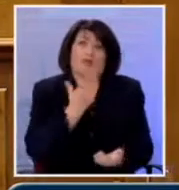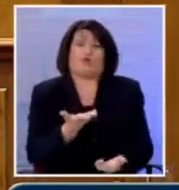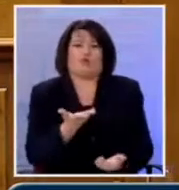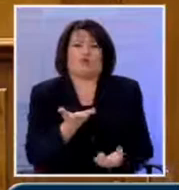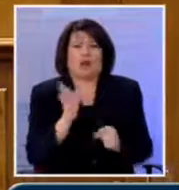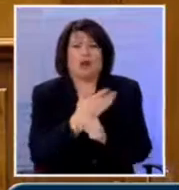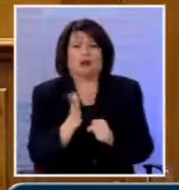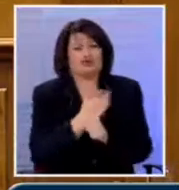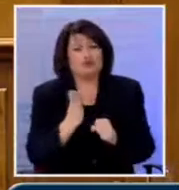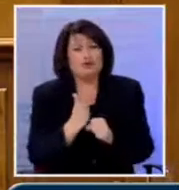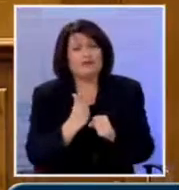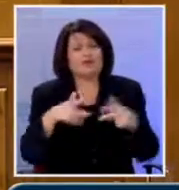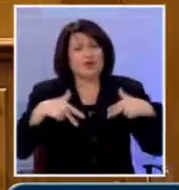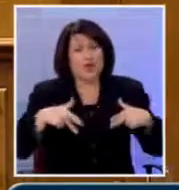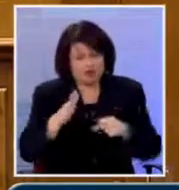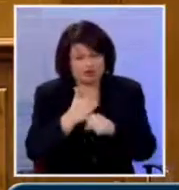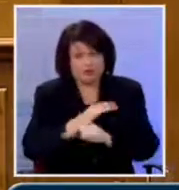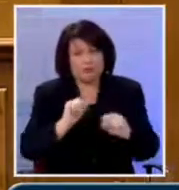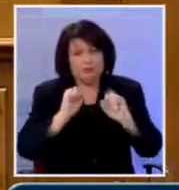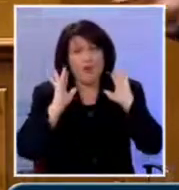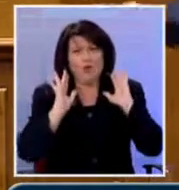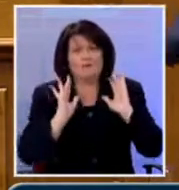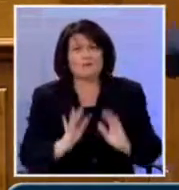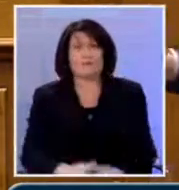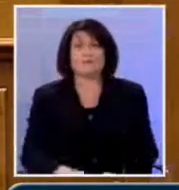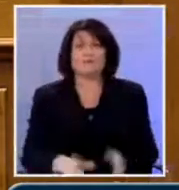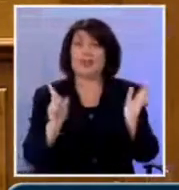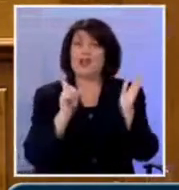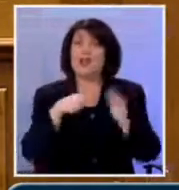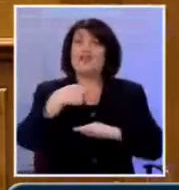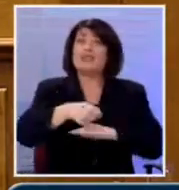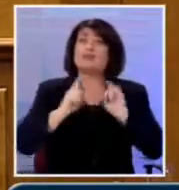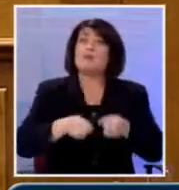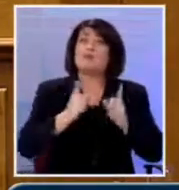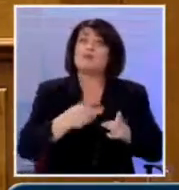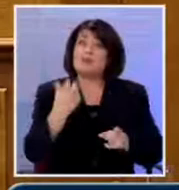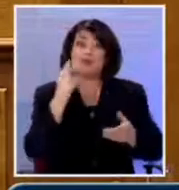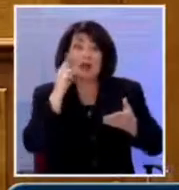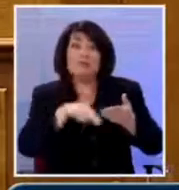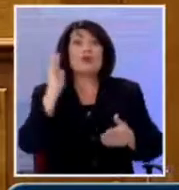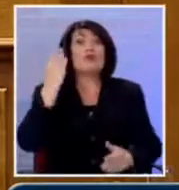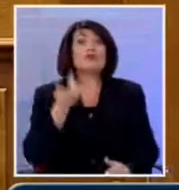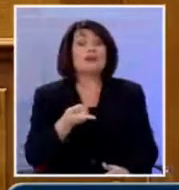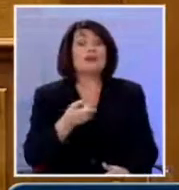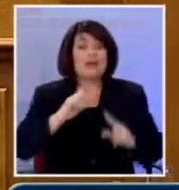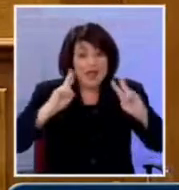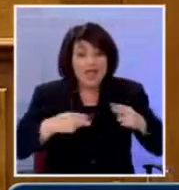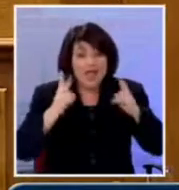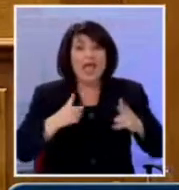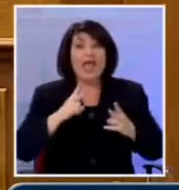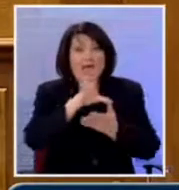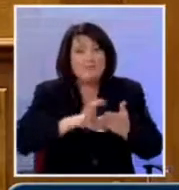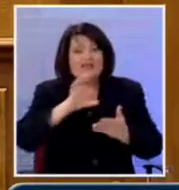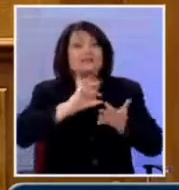καταστραφεί η δομή του κράτους. Και υπάρχει νομολογιακό προηγούμενο. Εγώ ανακάλυψα ως ιστοριοτήφης και